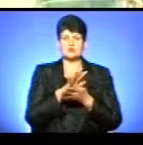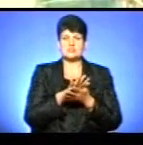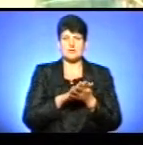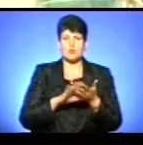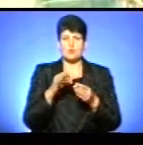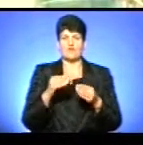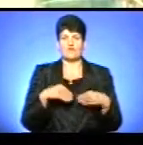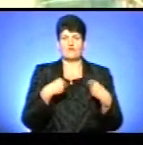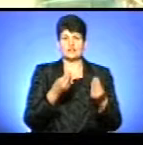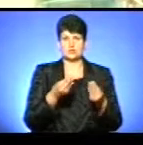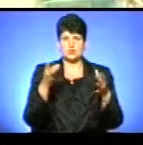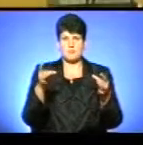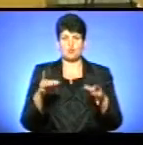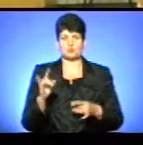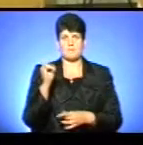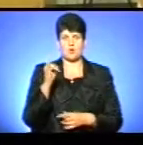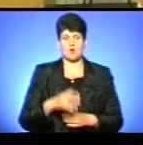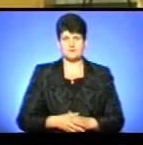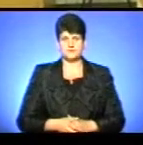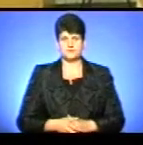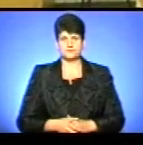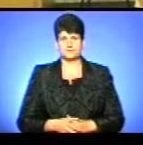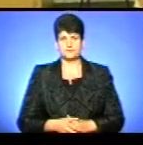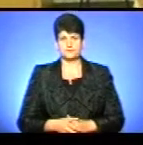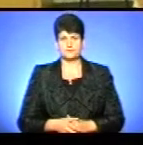про видачу пакунка малюка.